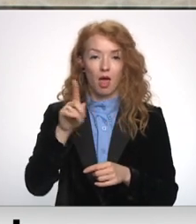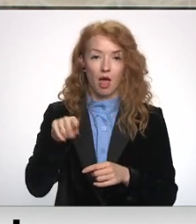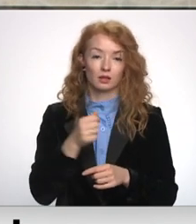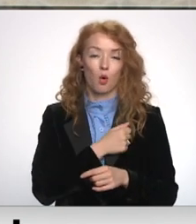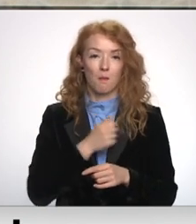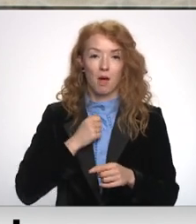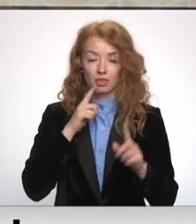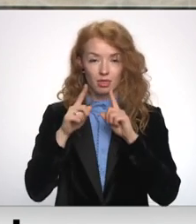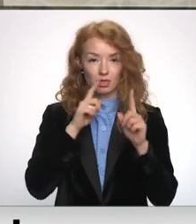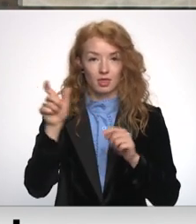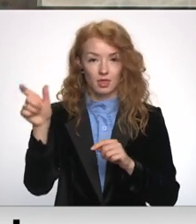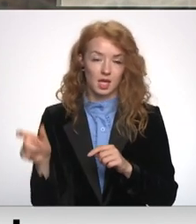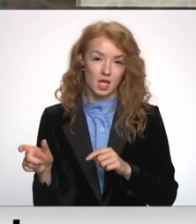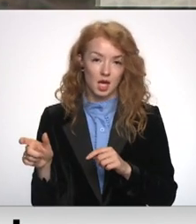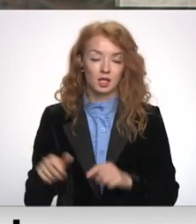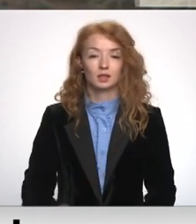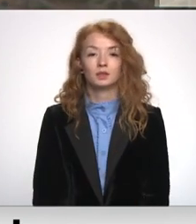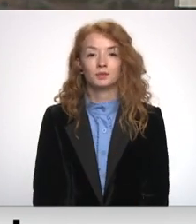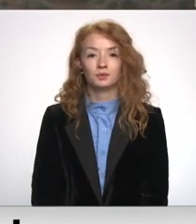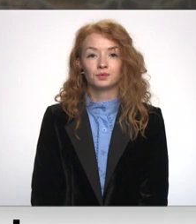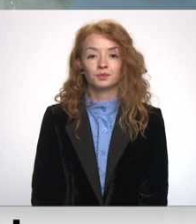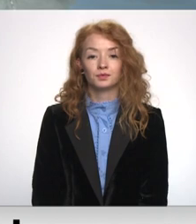atvaļinātais ģenerālmajors Juris Maklakovs.